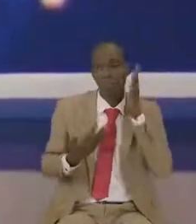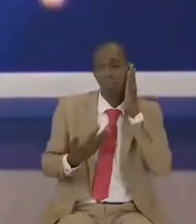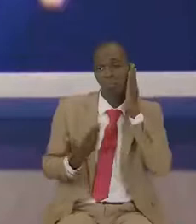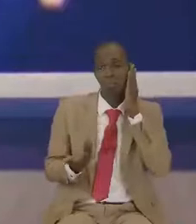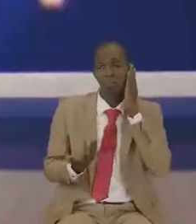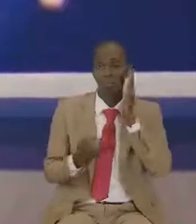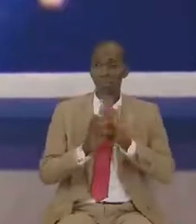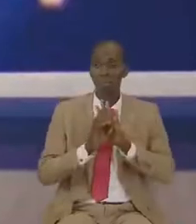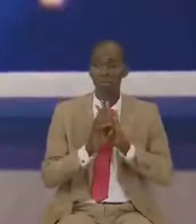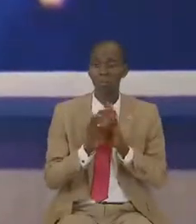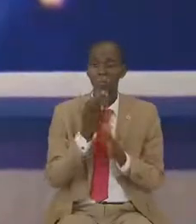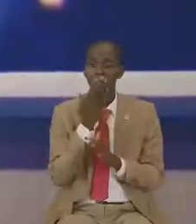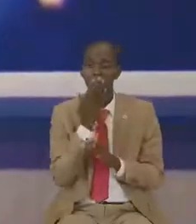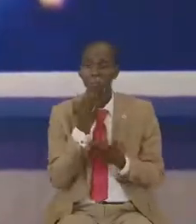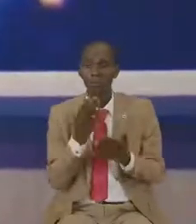main,